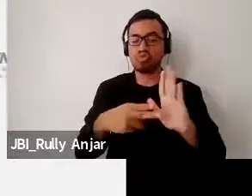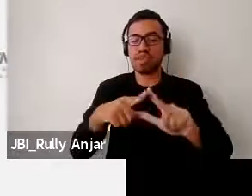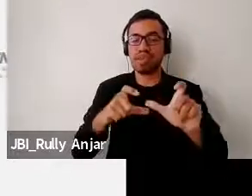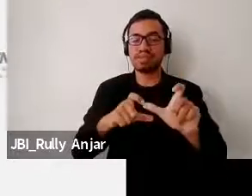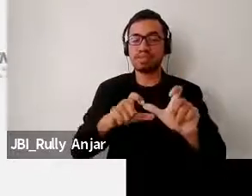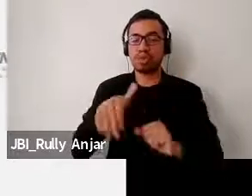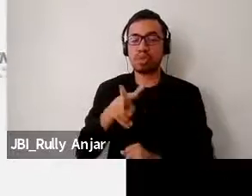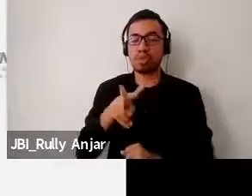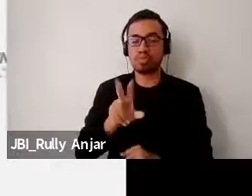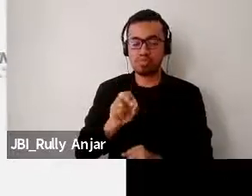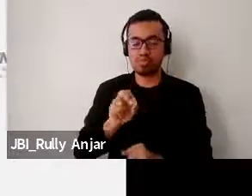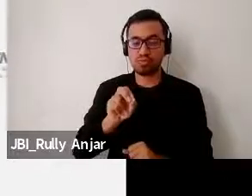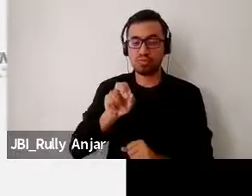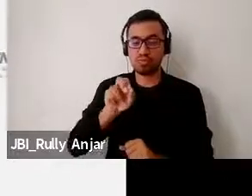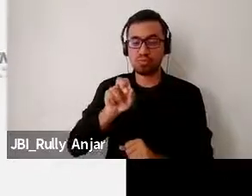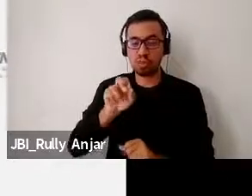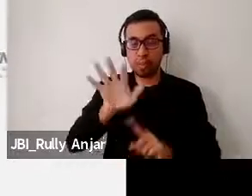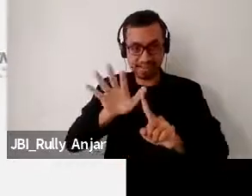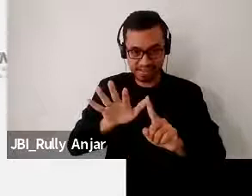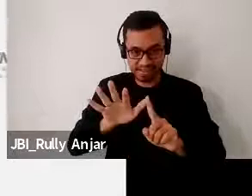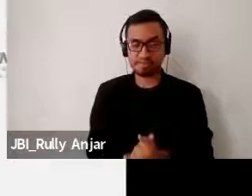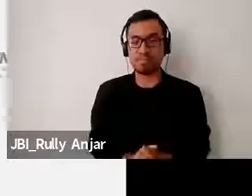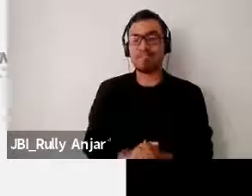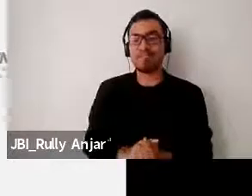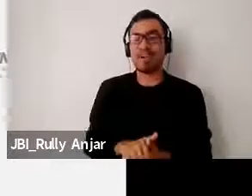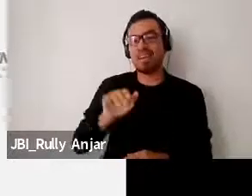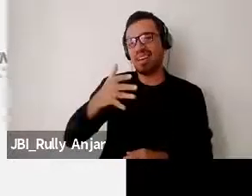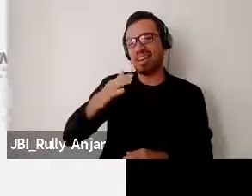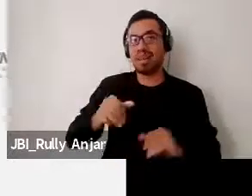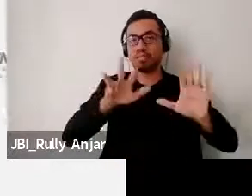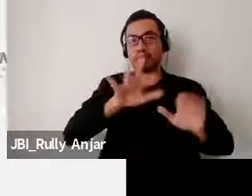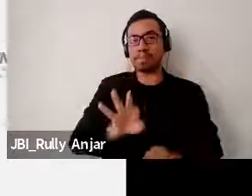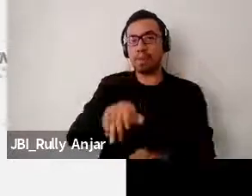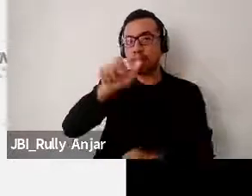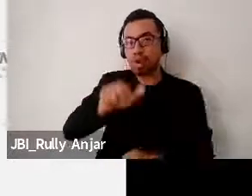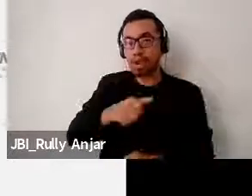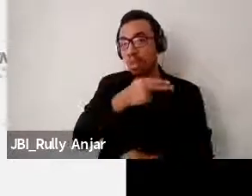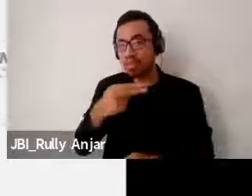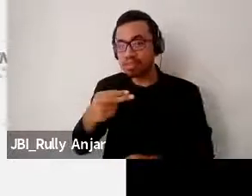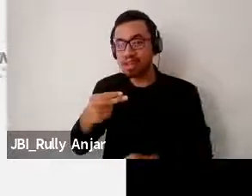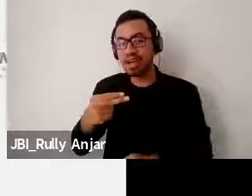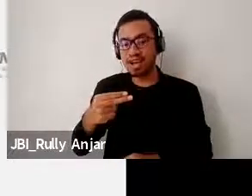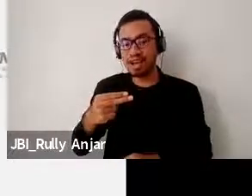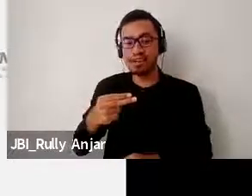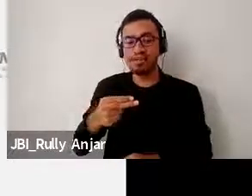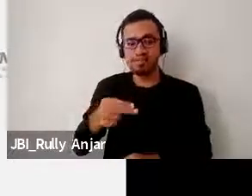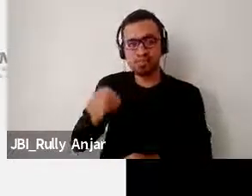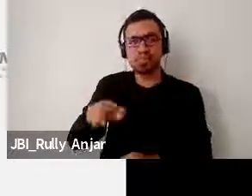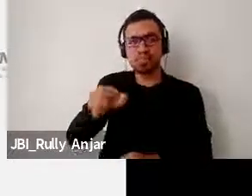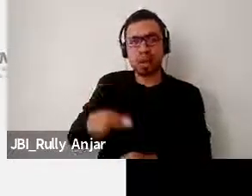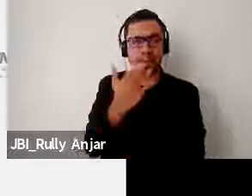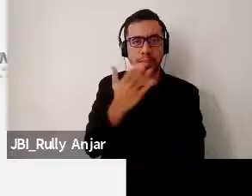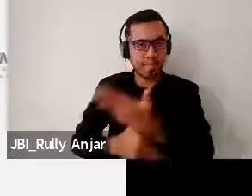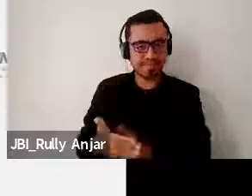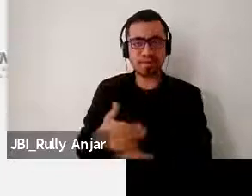diperkirakan sekitar 9% dari penduduk Indonesia memiliki kondisi disabilitas atau lebih dari 23 juta. Dan